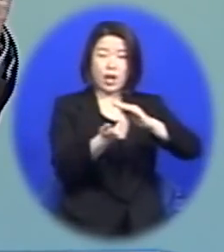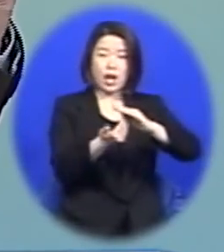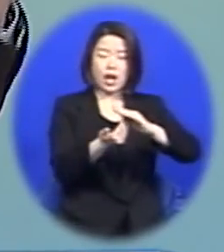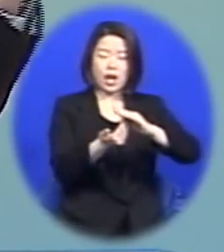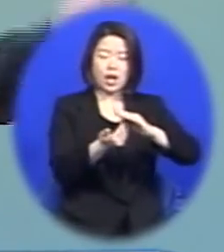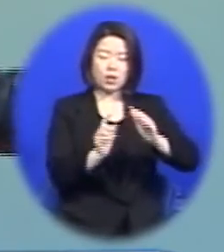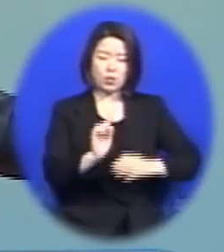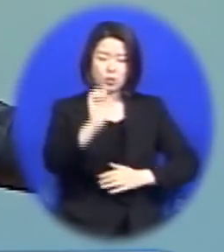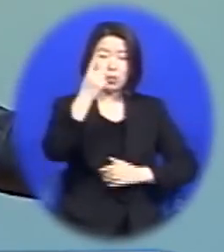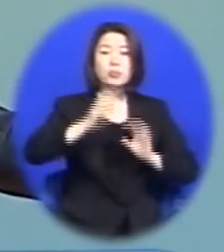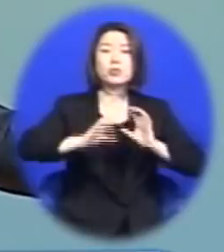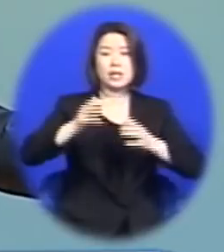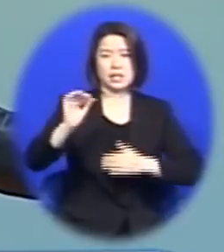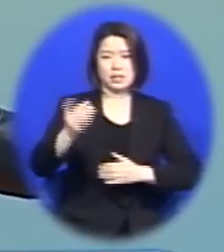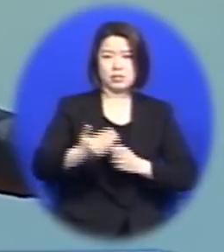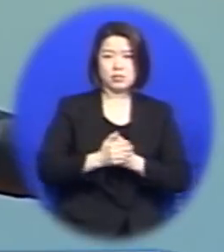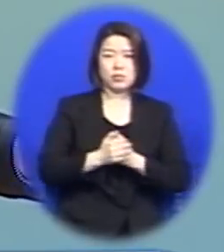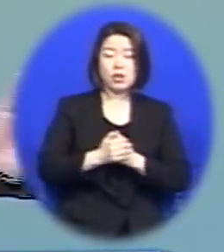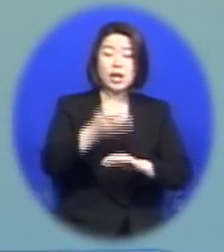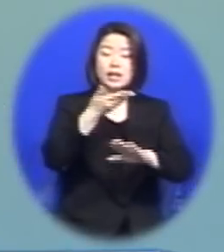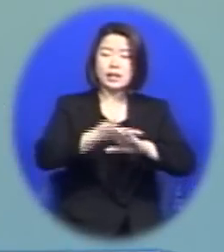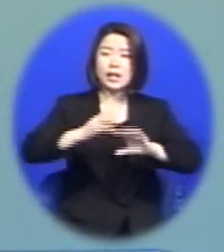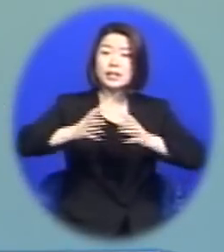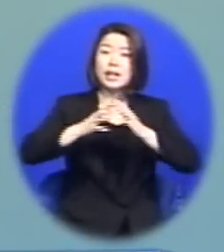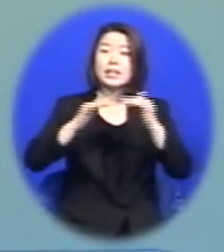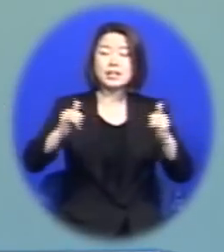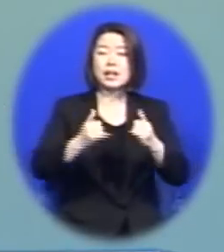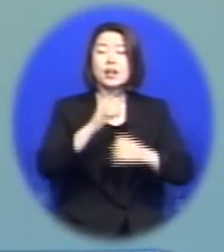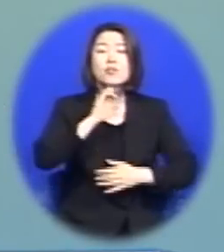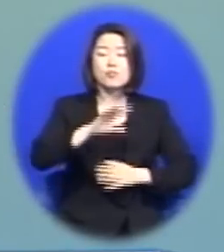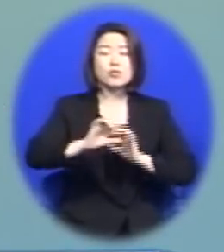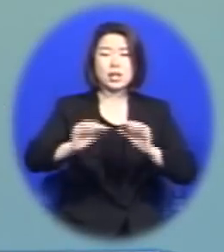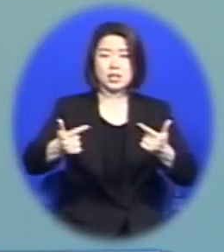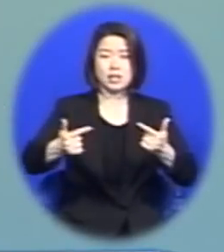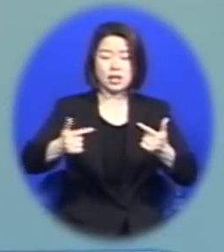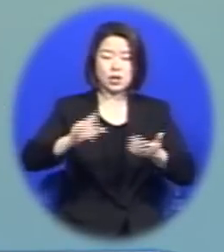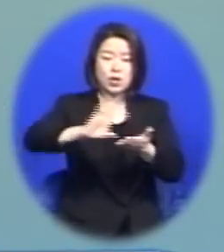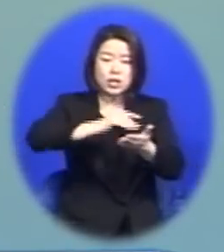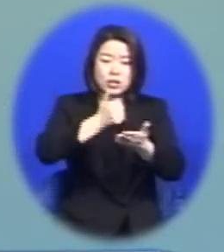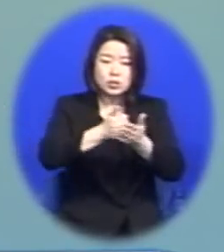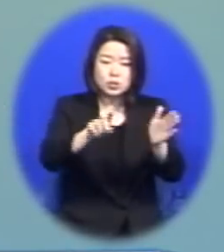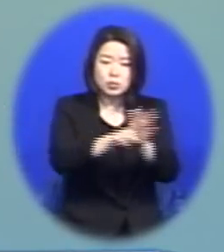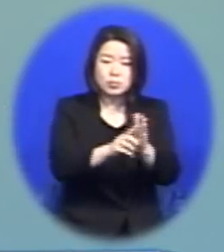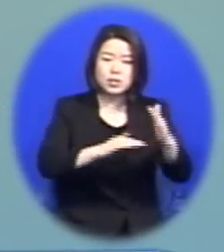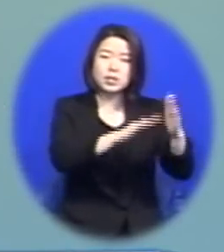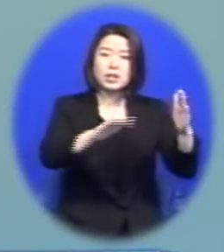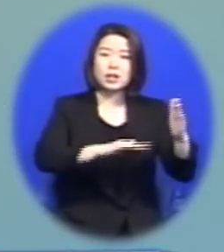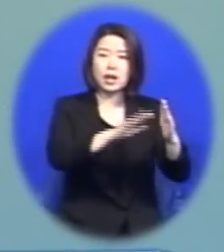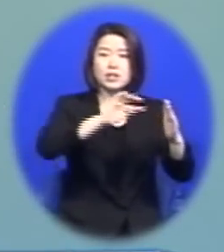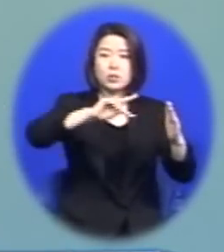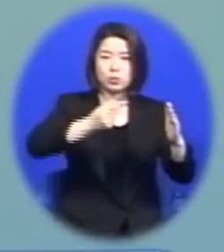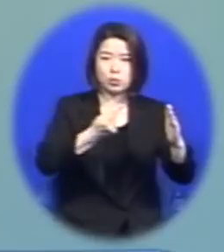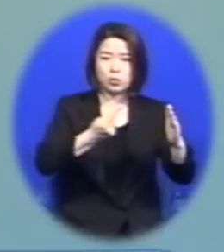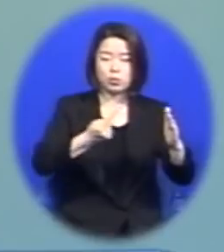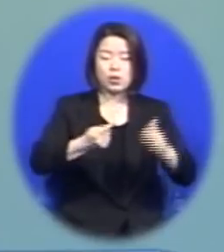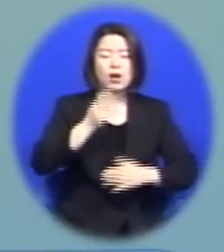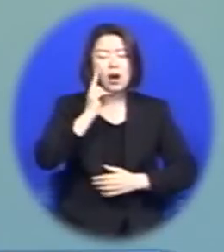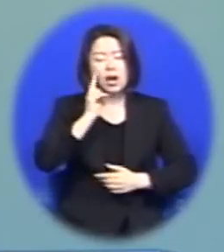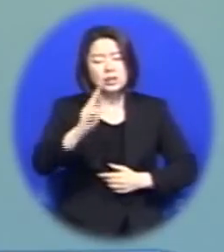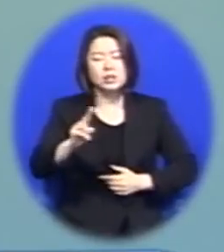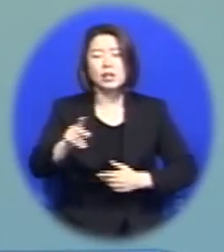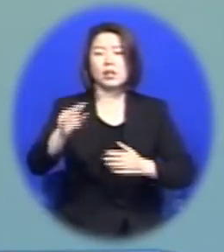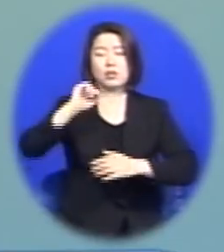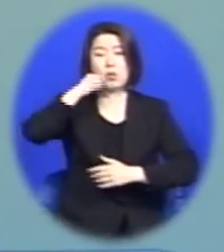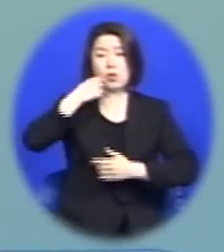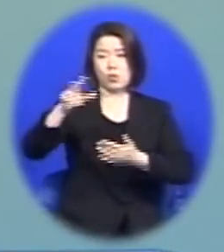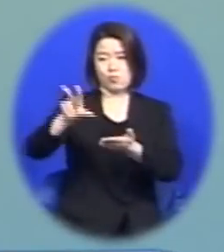세상 사람들 만 아니고 우리 그리 창 가정 들도 예수를 믿지만 심각한 어려움에 부딪쳐